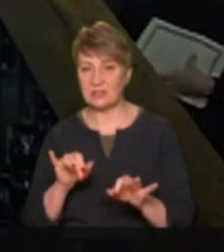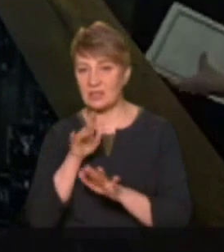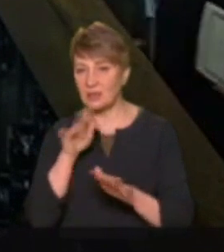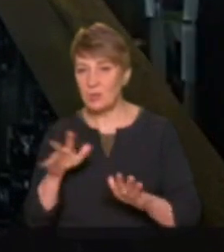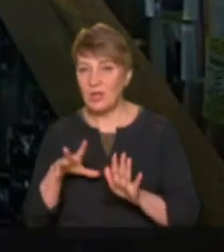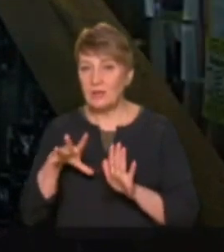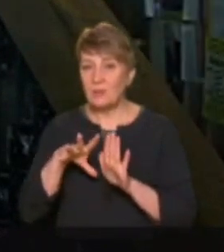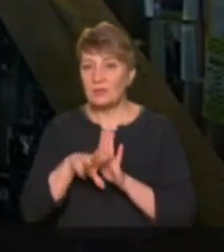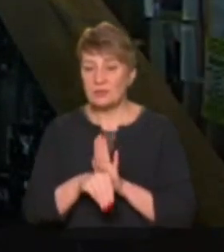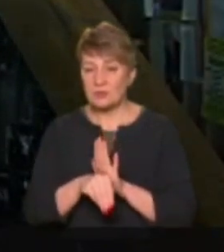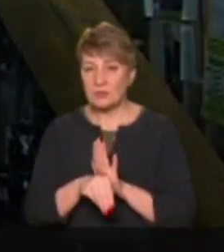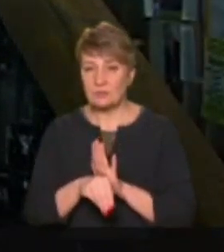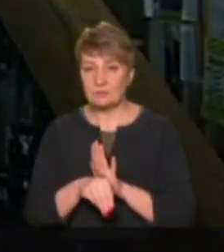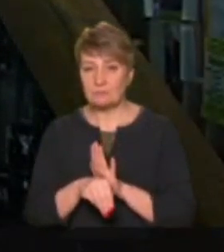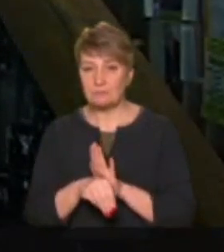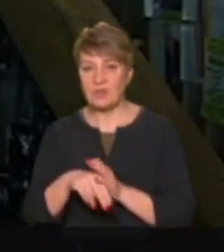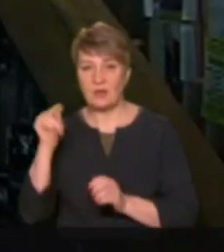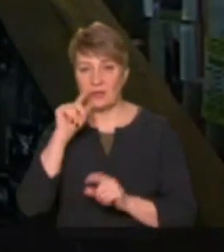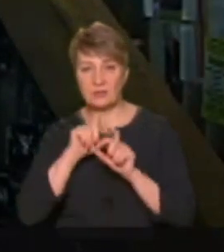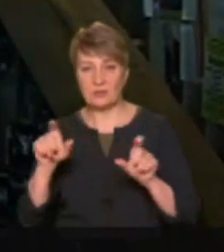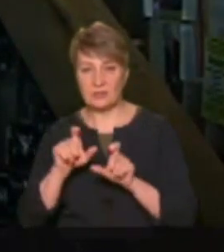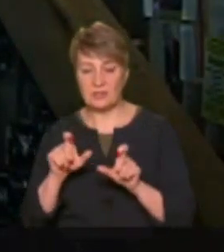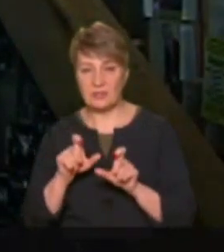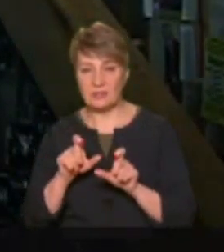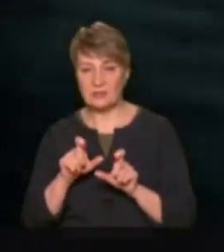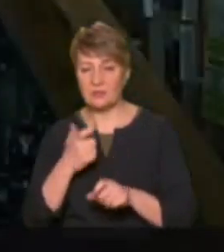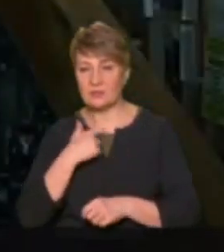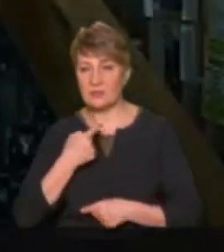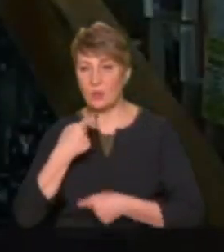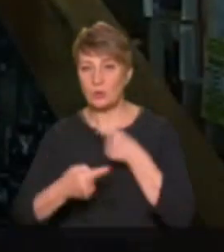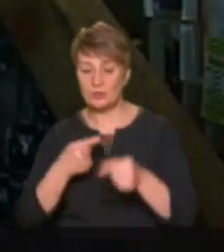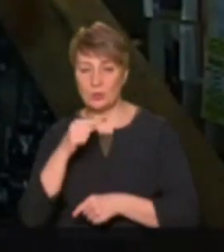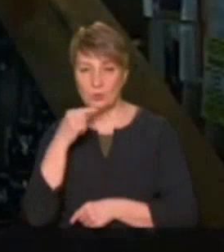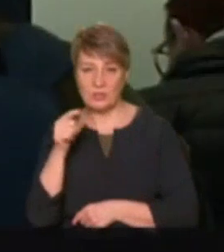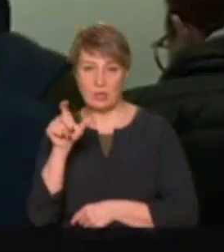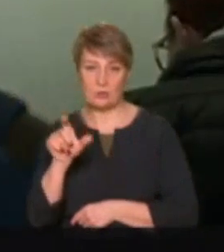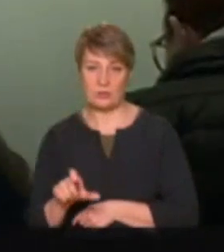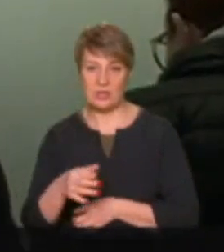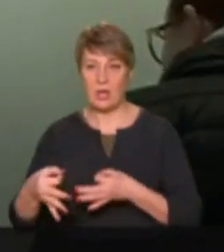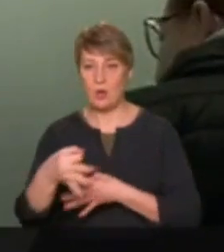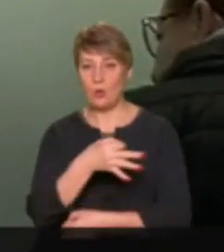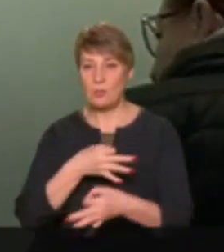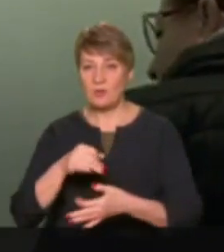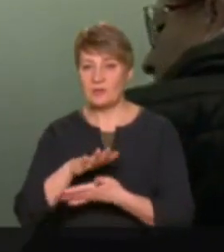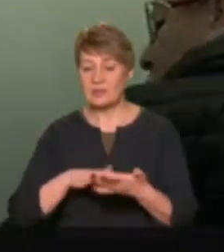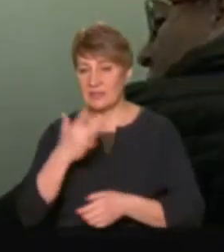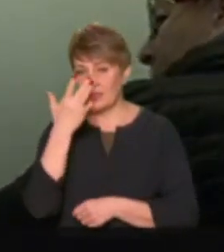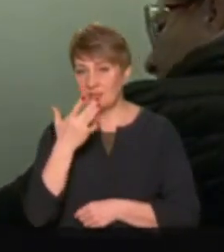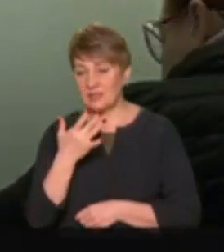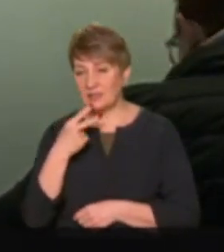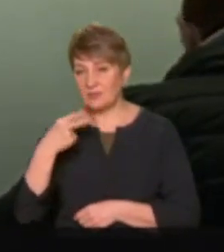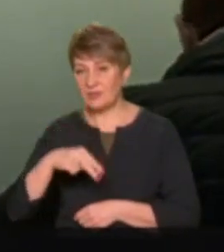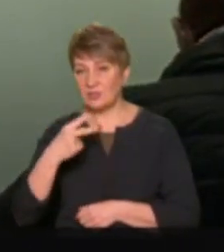із консерваторією, а ідентифікував він себе як корінну російську людину. Це обговорення триває з літа 2022 року,